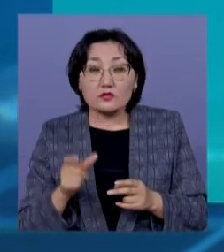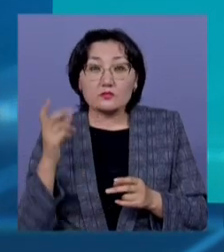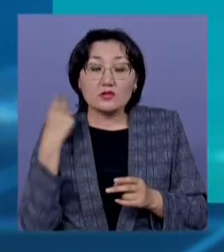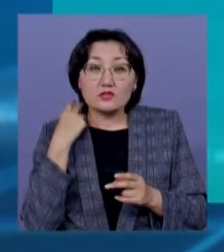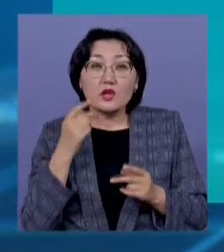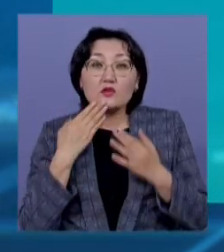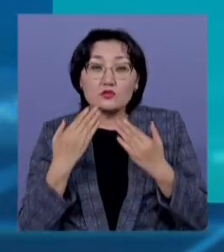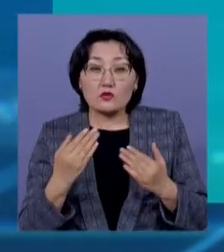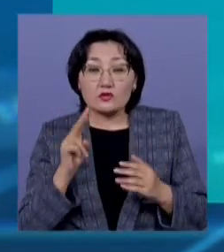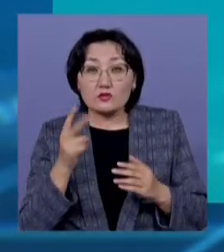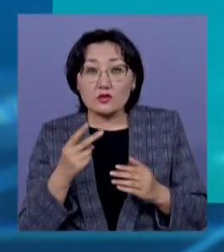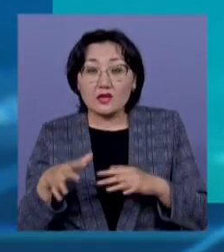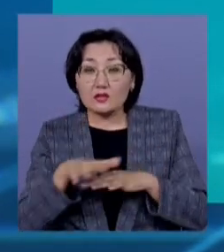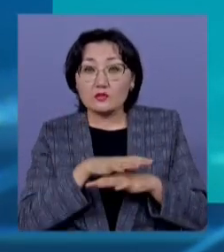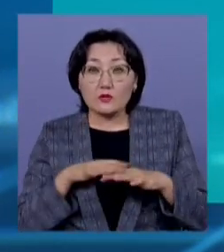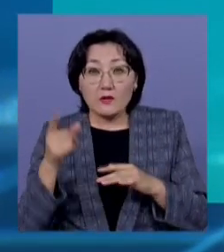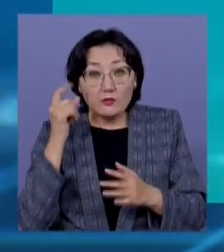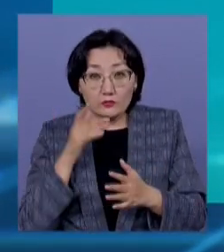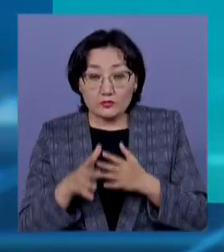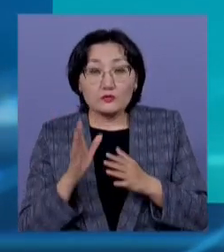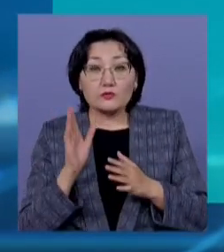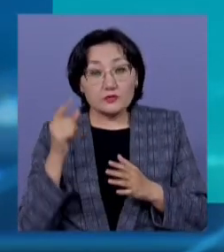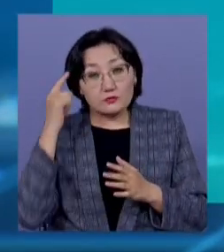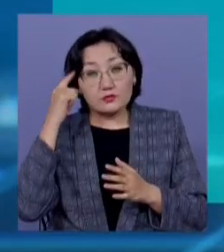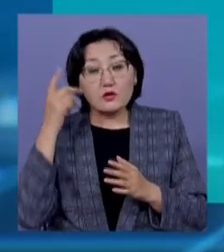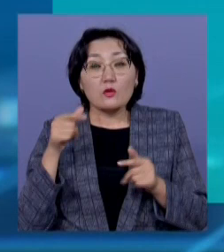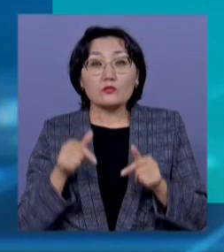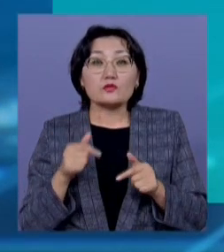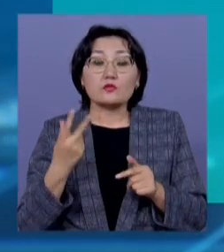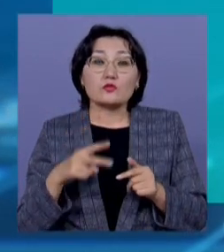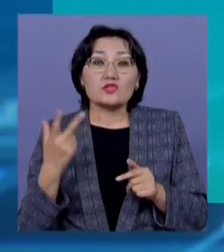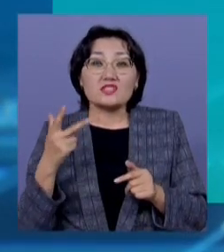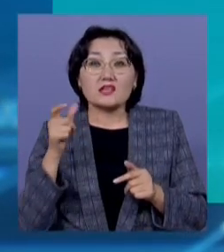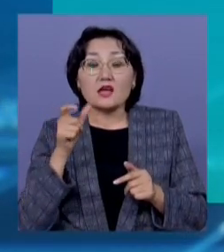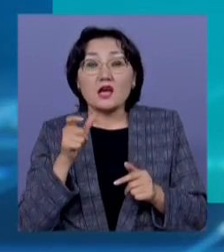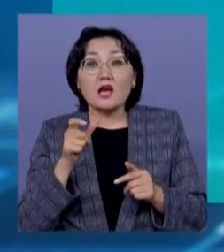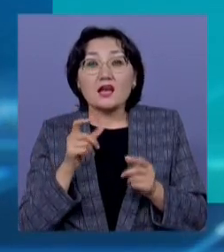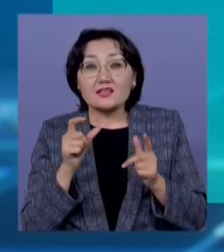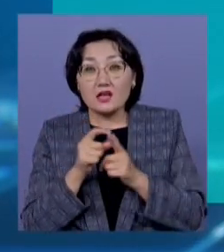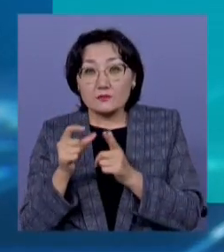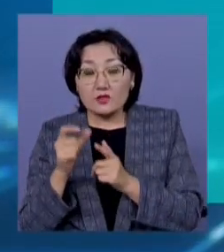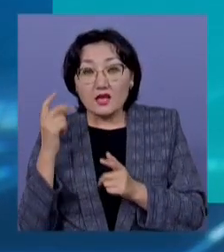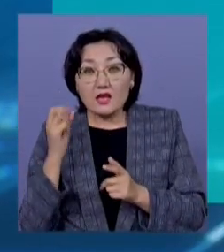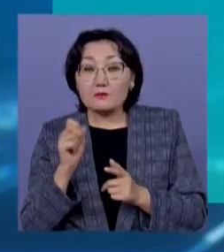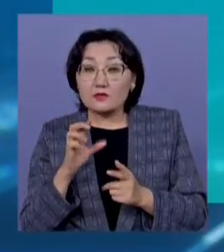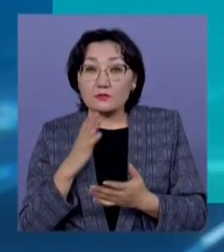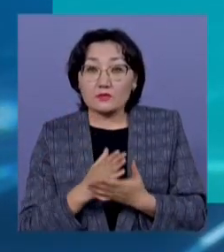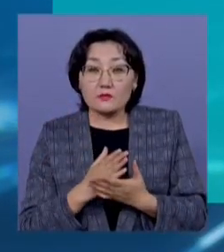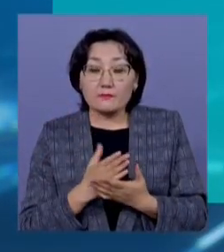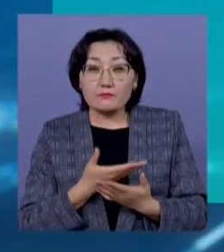соңғы нұсқасы жұртқа барынша ұғынықты болады деп есептейді. Мұнда 32 таңба көрсетілген. Бізде орыс